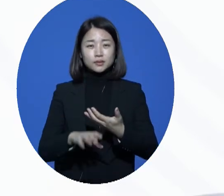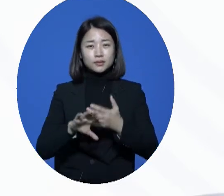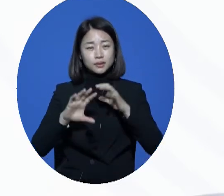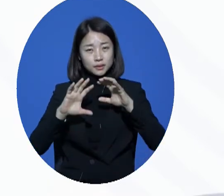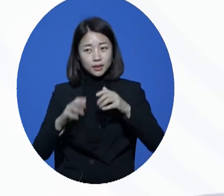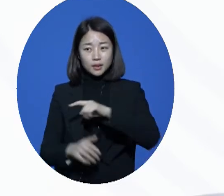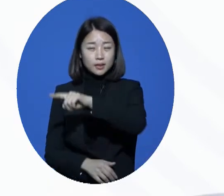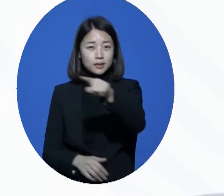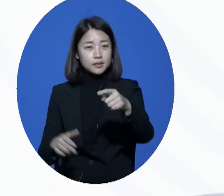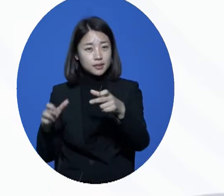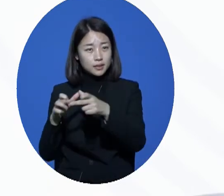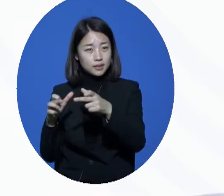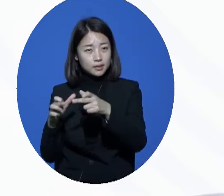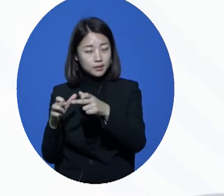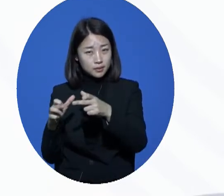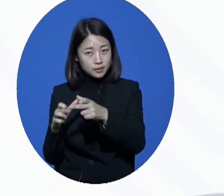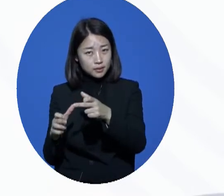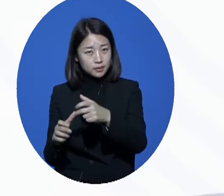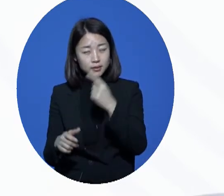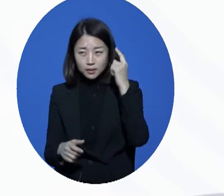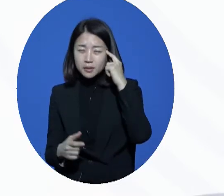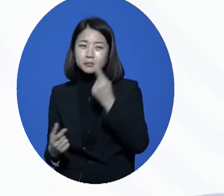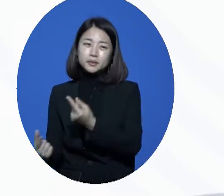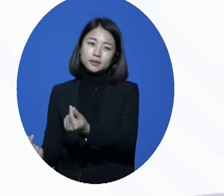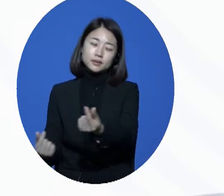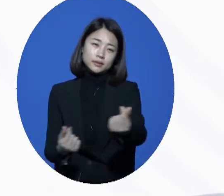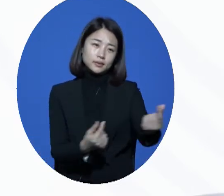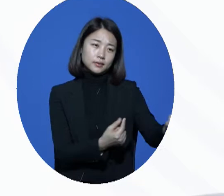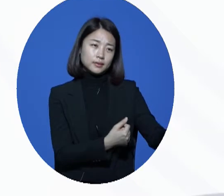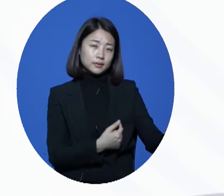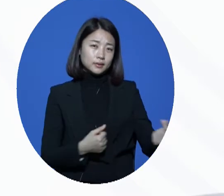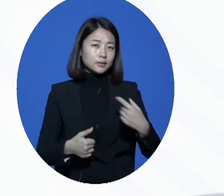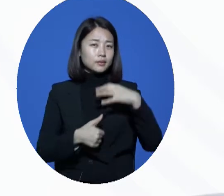세계에 있는 장애를 가진 사람들이 갖고 있는